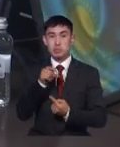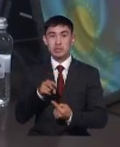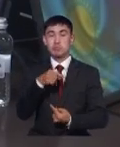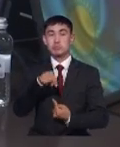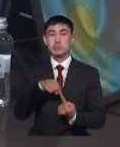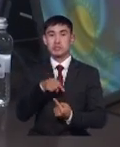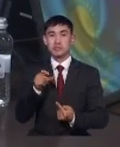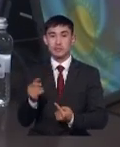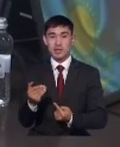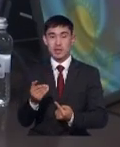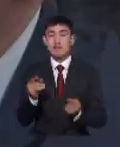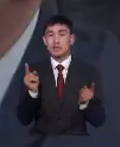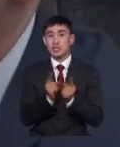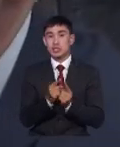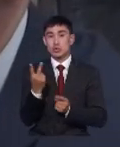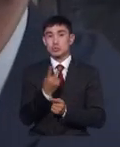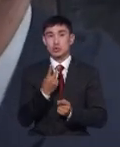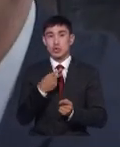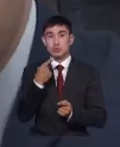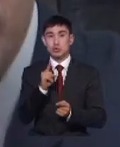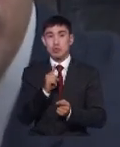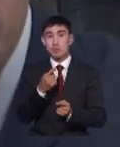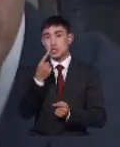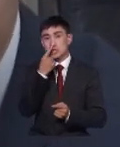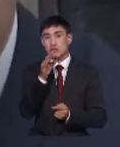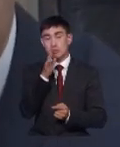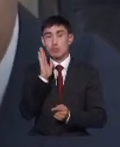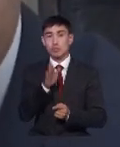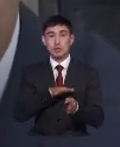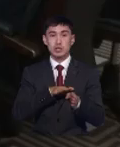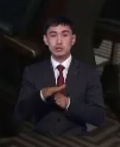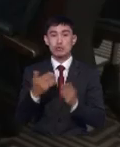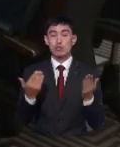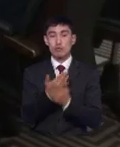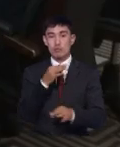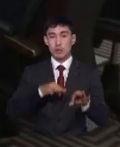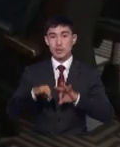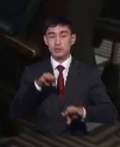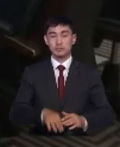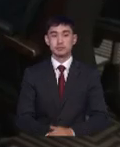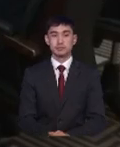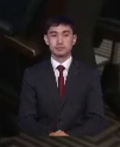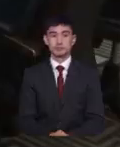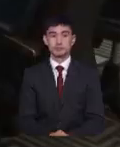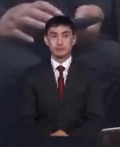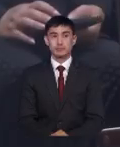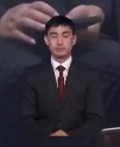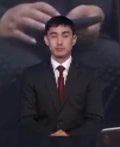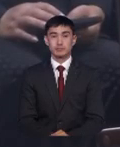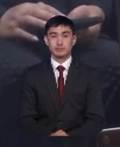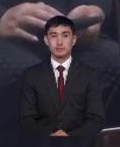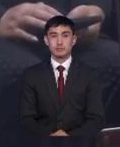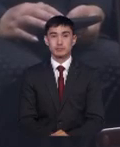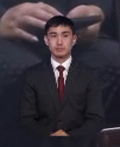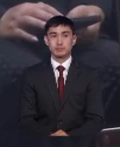бизнесе. В рамках встречи обе стороны отметили, что в ближайшее время будут реализованы новые проекты.